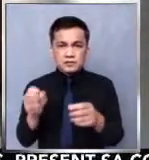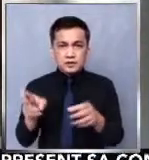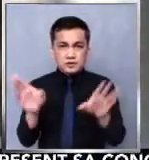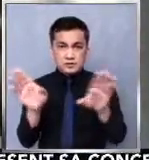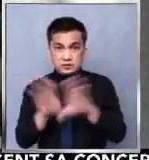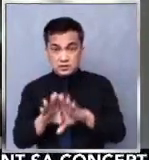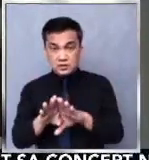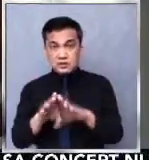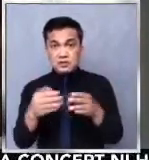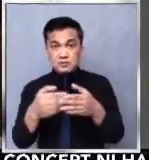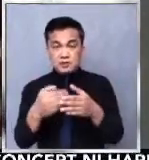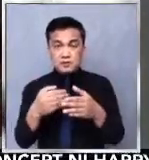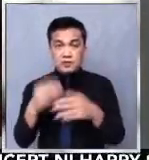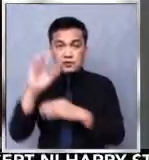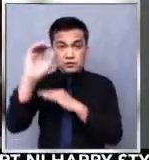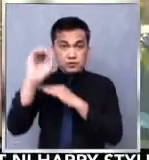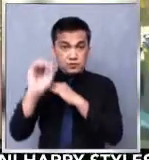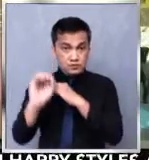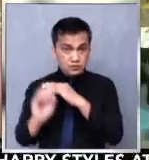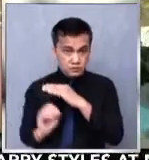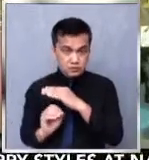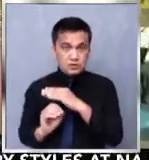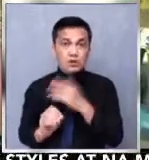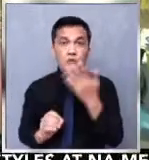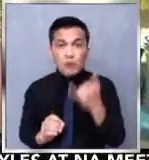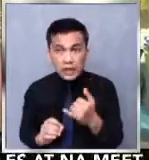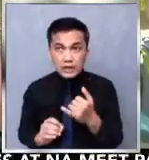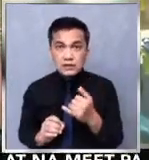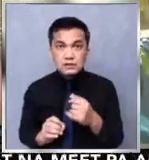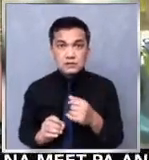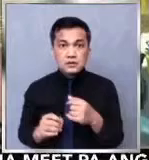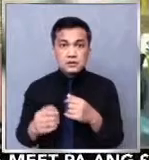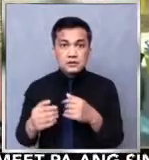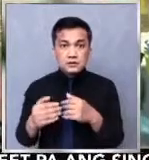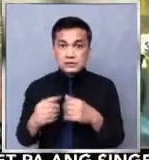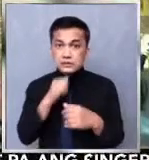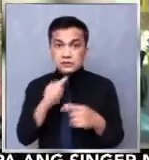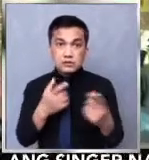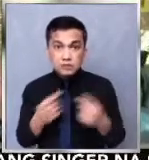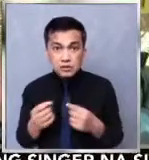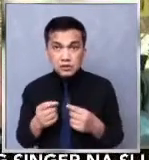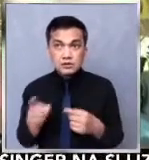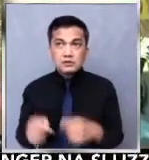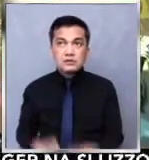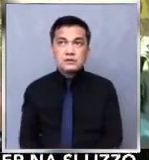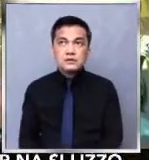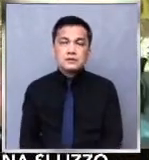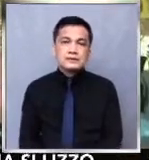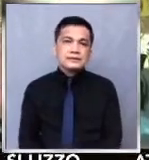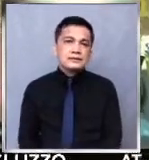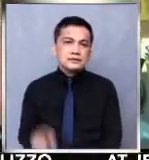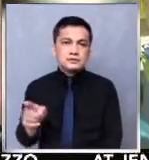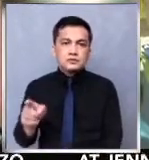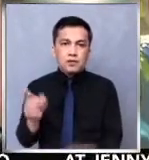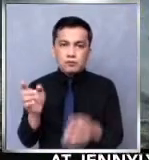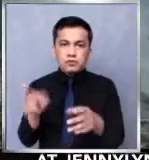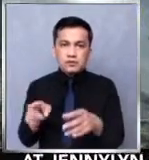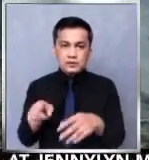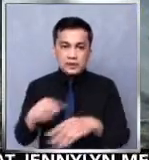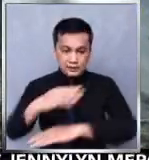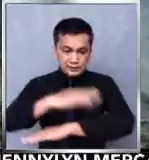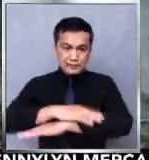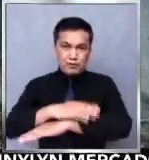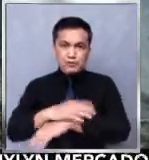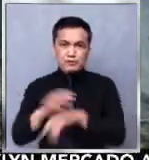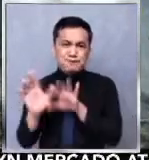lumubog yung araw. Kasi pag hindi ko ginawa yun, matatakpan yung mga mesa namin ng mga alitang.